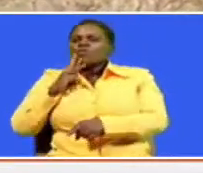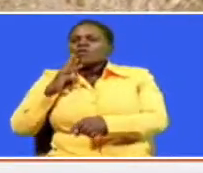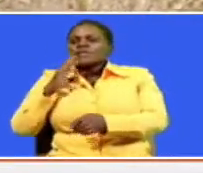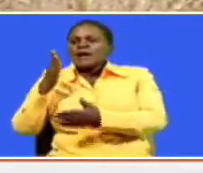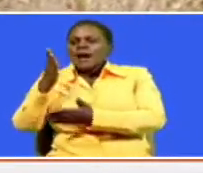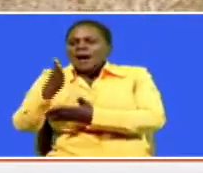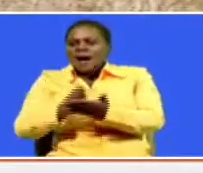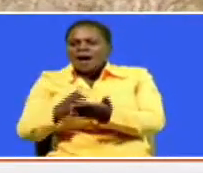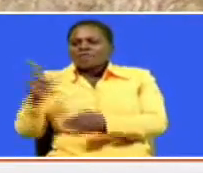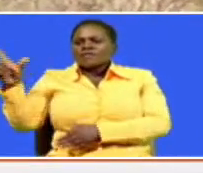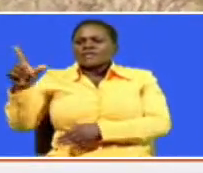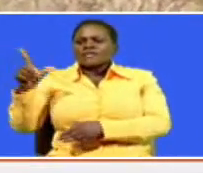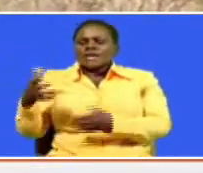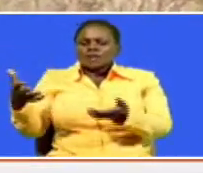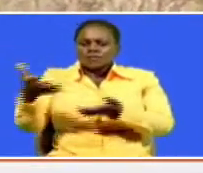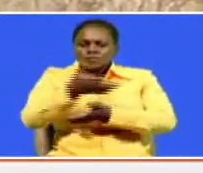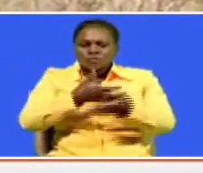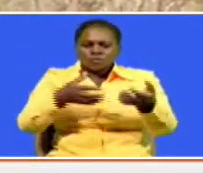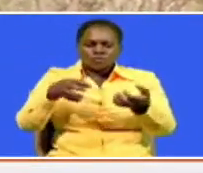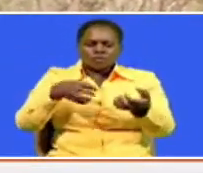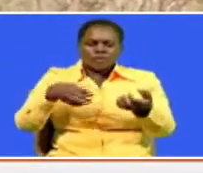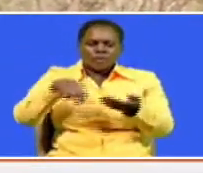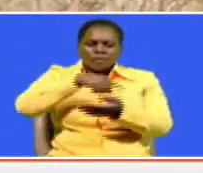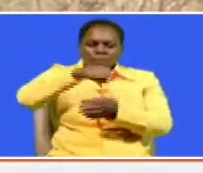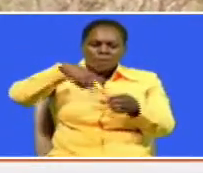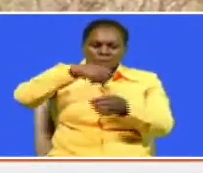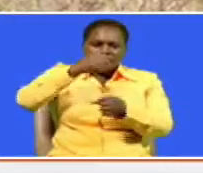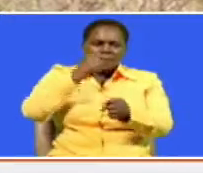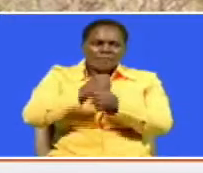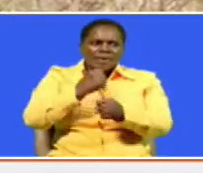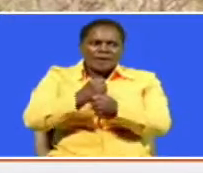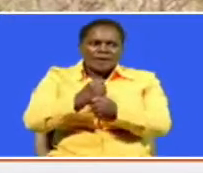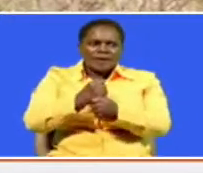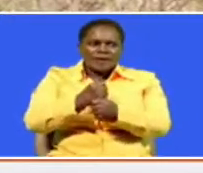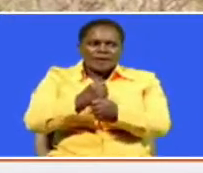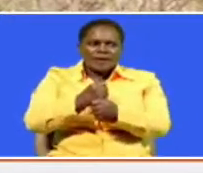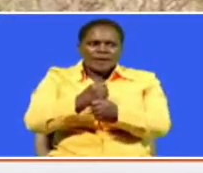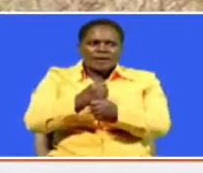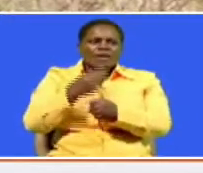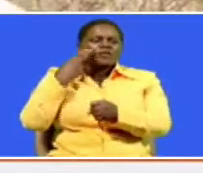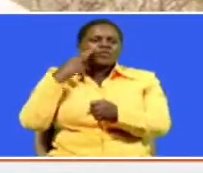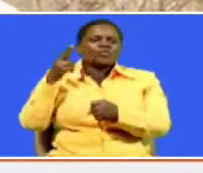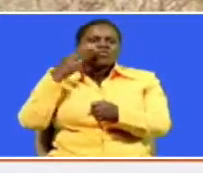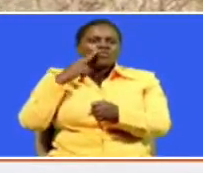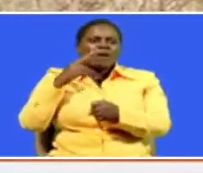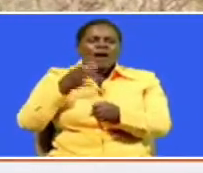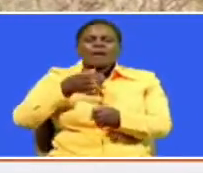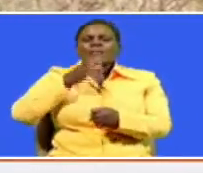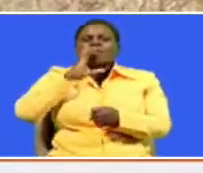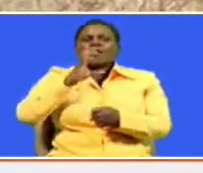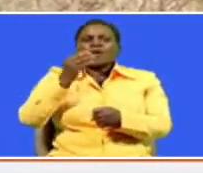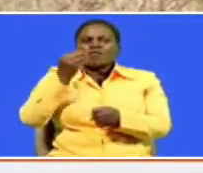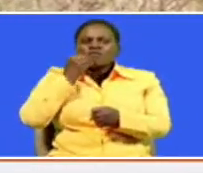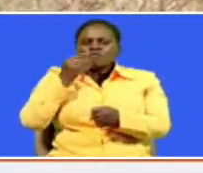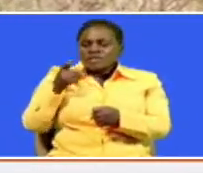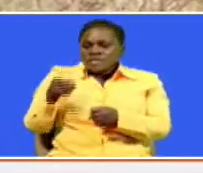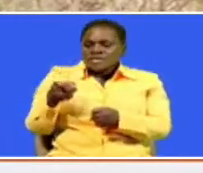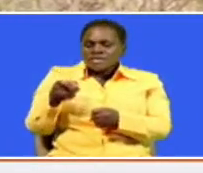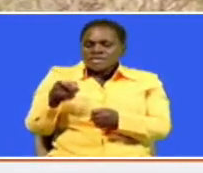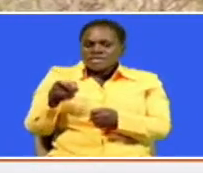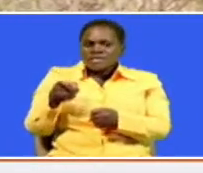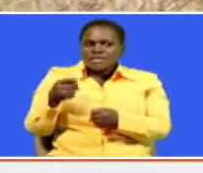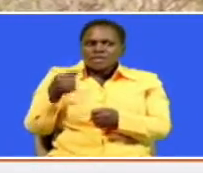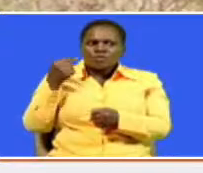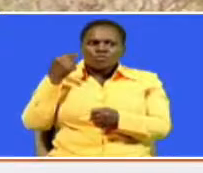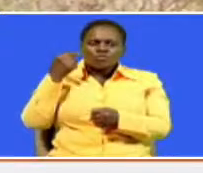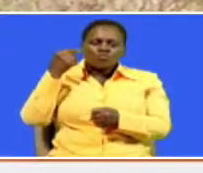nusu lita. Na unaweka pamoja, unakoroga, unatengeneza kitu tunaitwa sugar syrup. Na hiyo ni chakula ya nyuki. Hiyo chakula ya nyuki ni